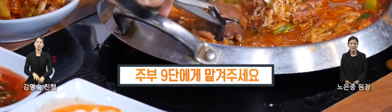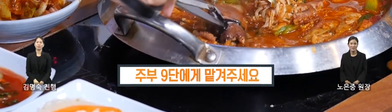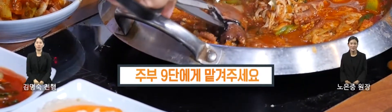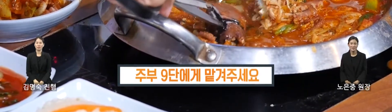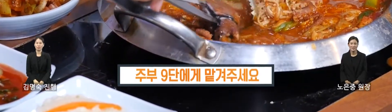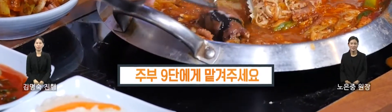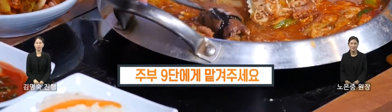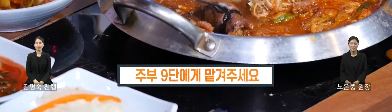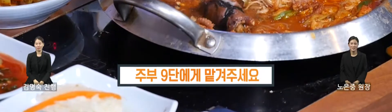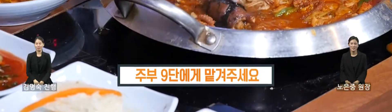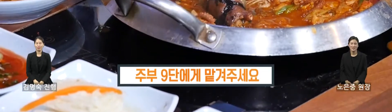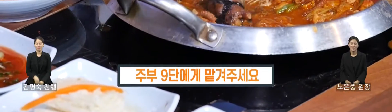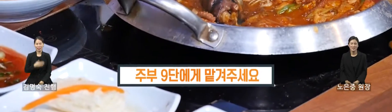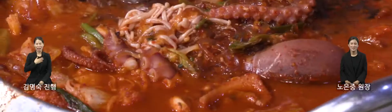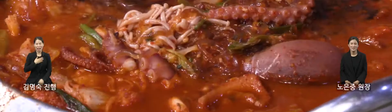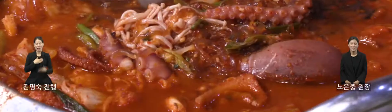주부 구단이